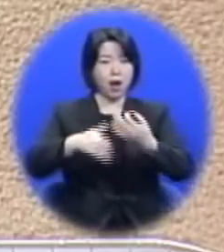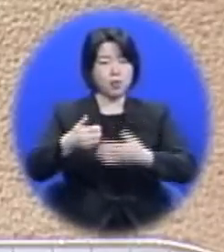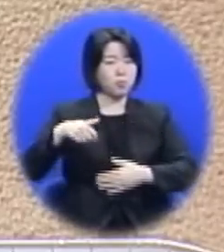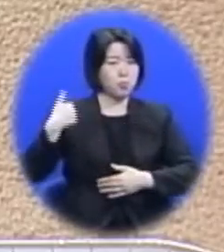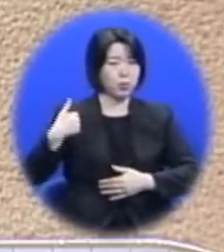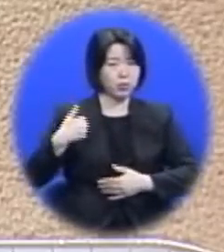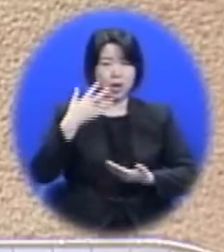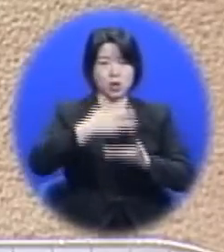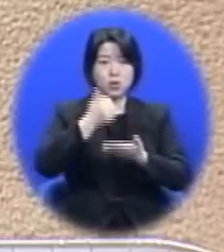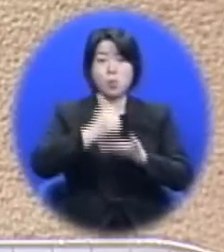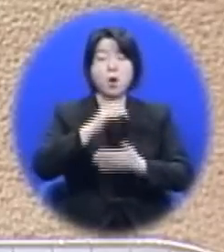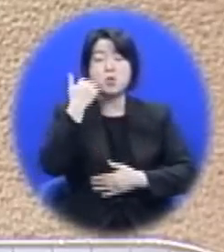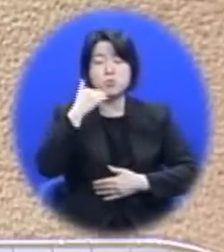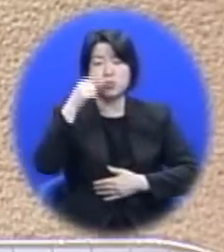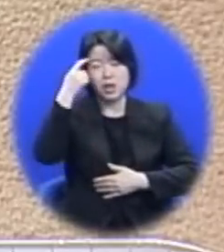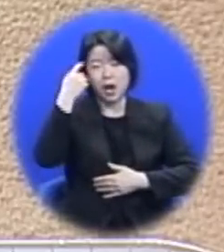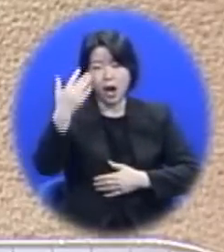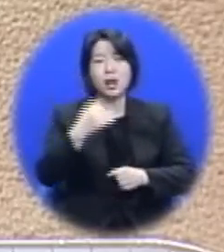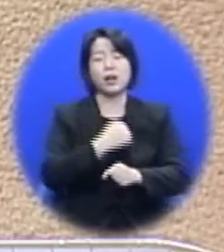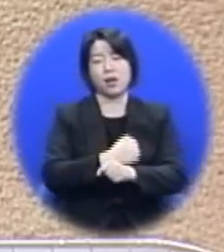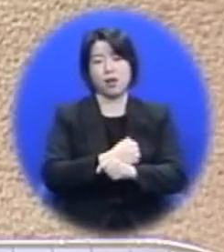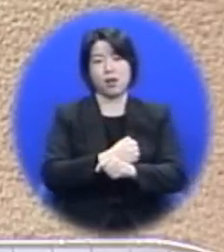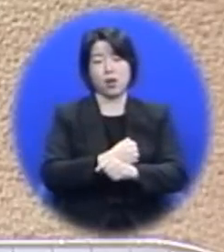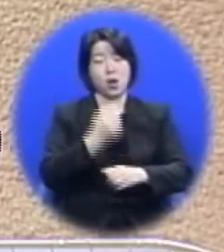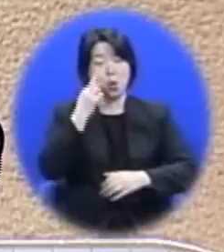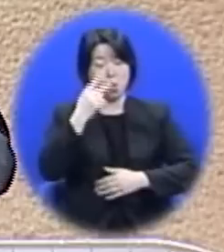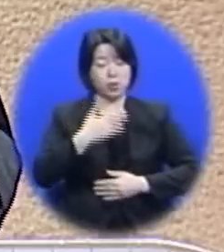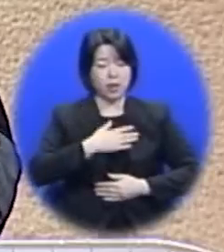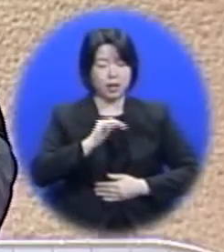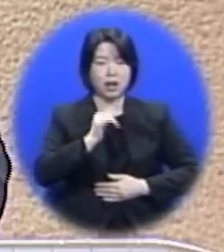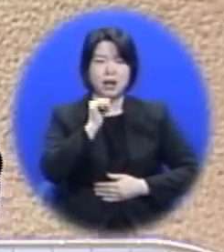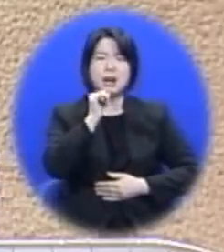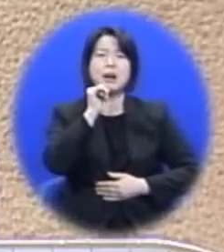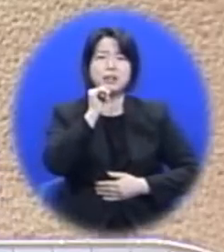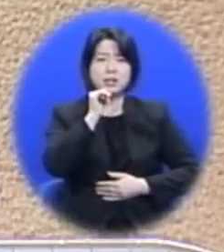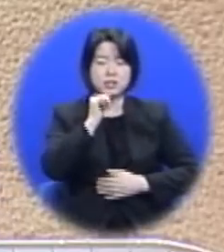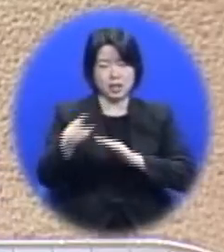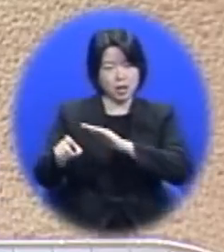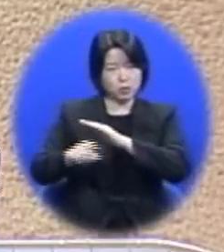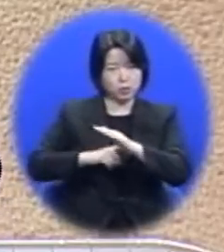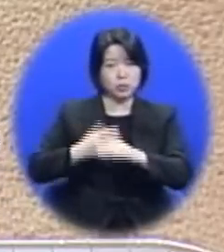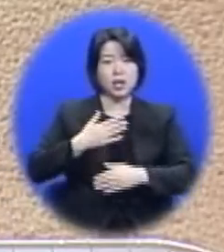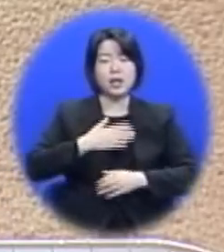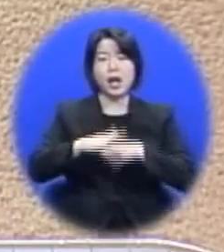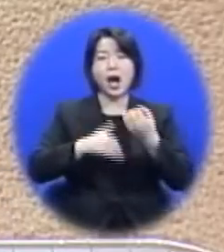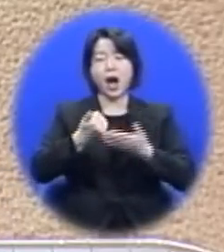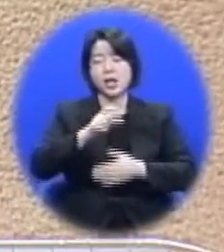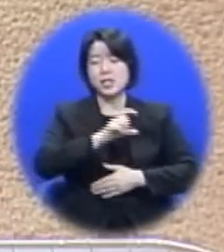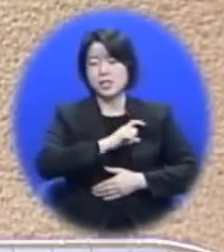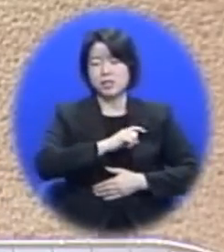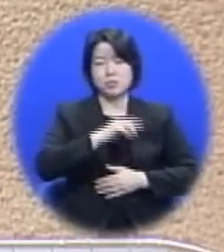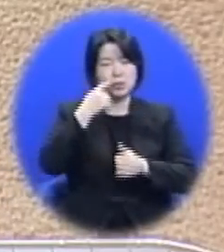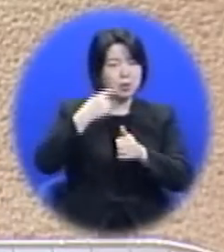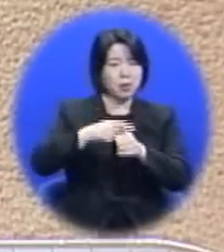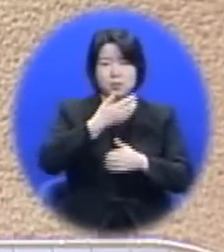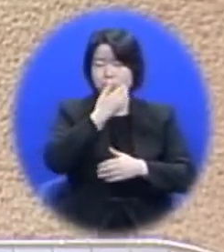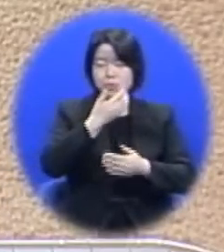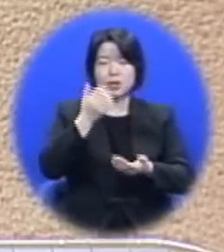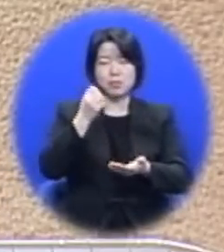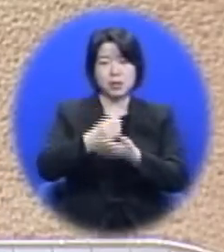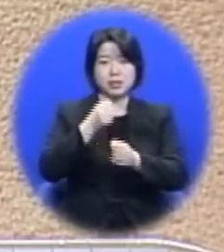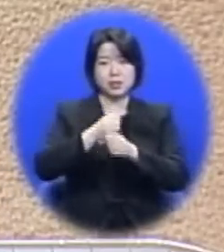모른다 여호와가 누구냐 할까 하오며 혹 내가 가난하여 도둑질하고 내 하나님의 이름을 욕되게 할까